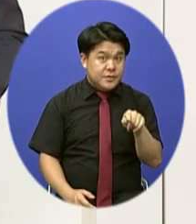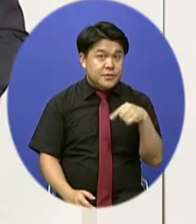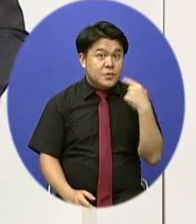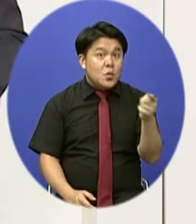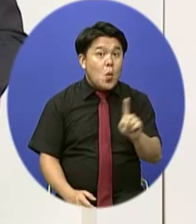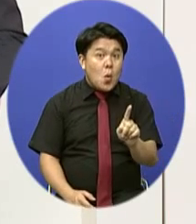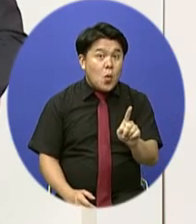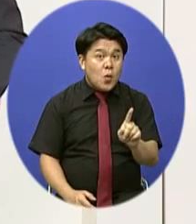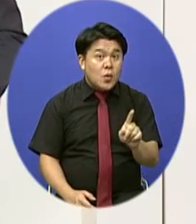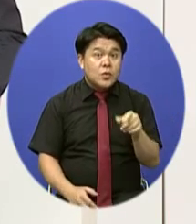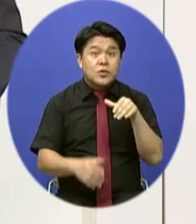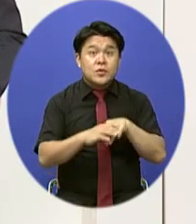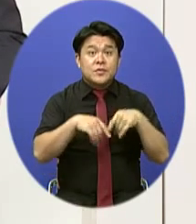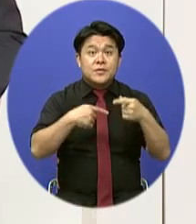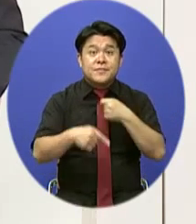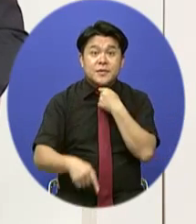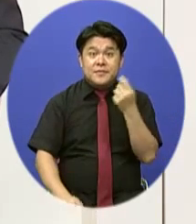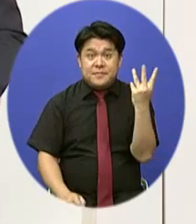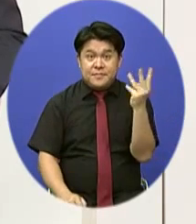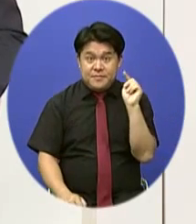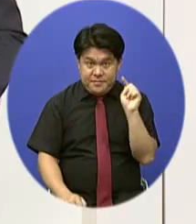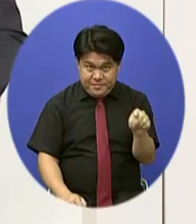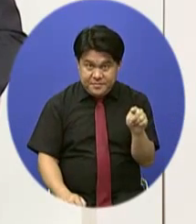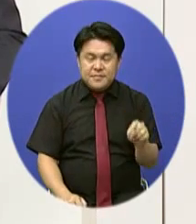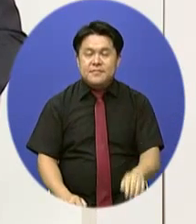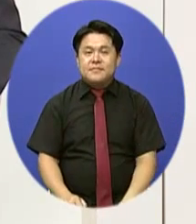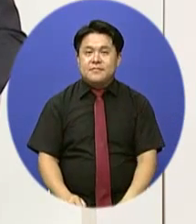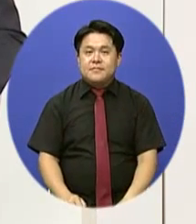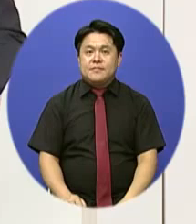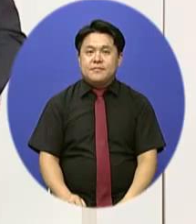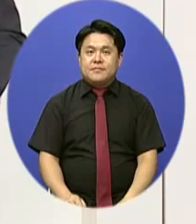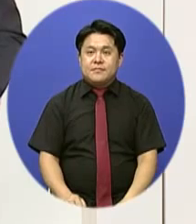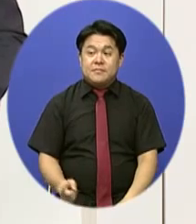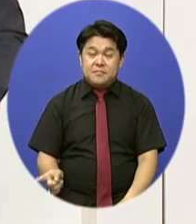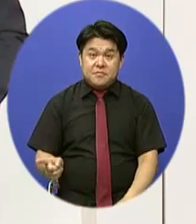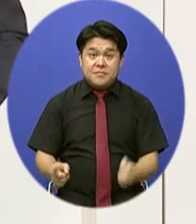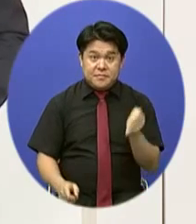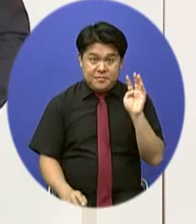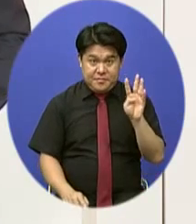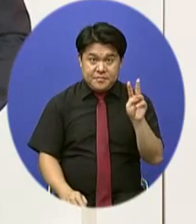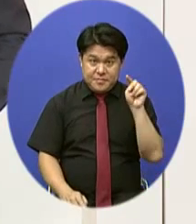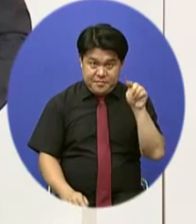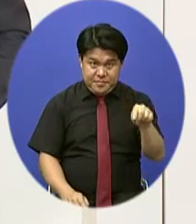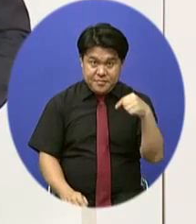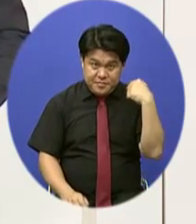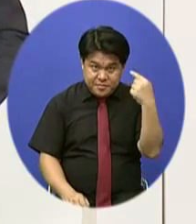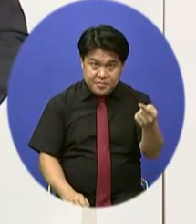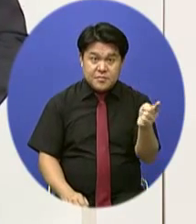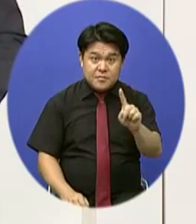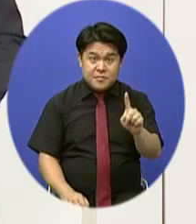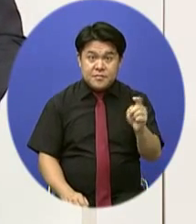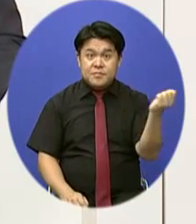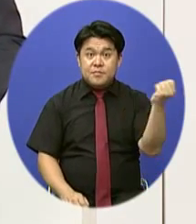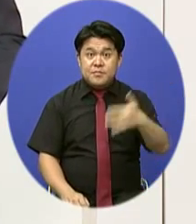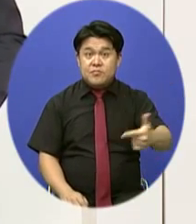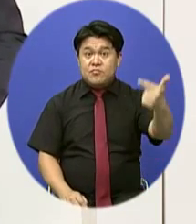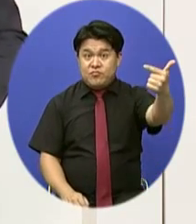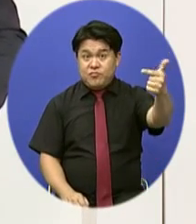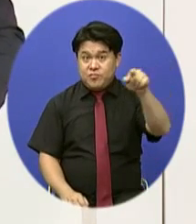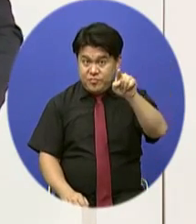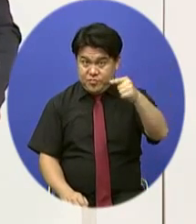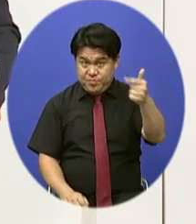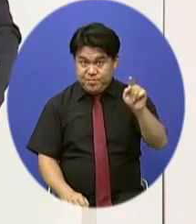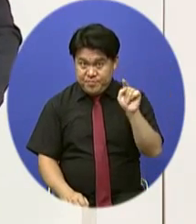ARS-060-608-1004번입니다. 네. 심사투표 번호가 3번. 그렇죠. 이효정 씨 말대로 3번에 들어오셔서 네. 6번 참여자이기